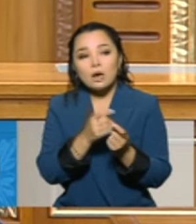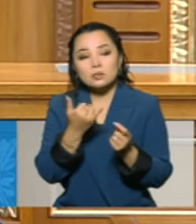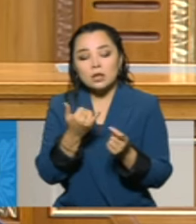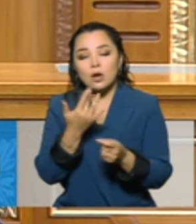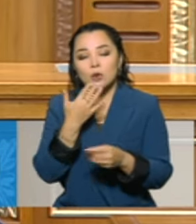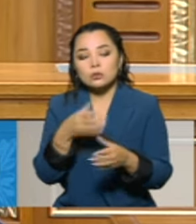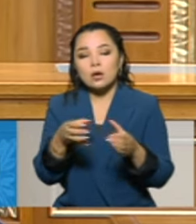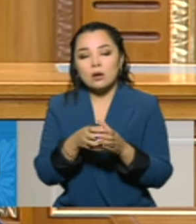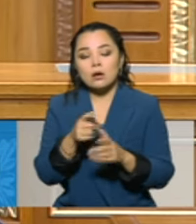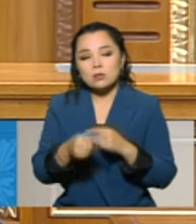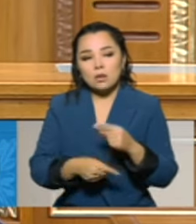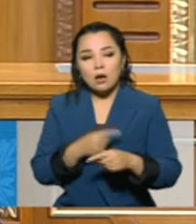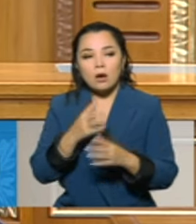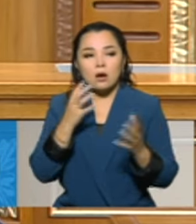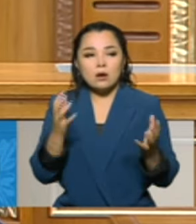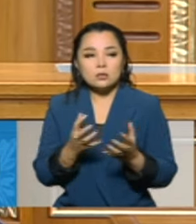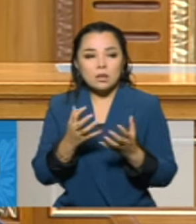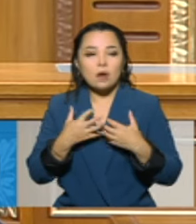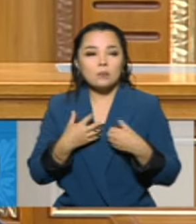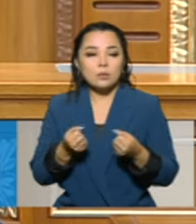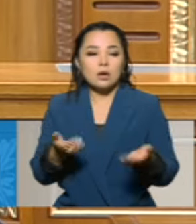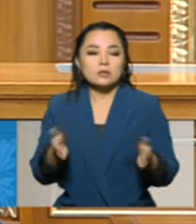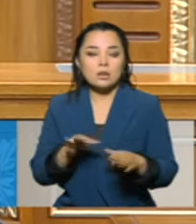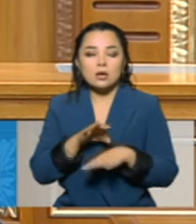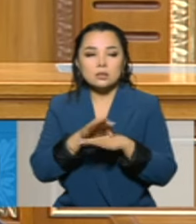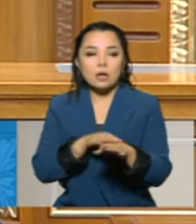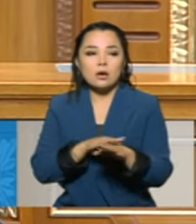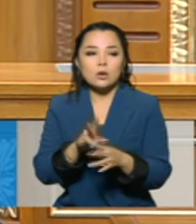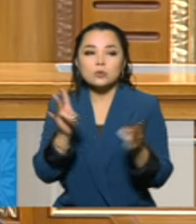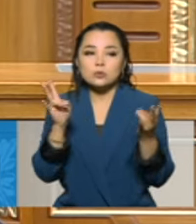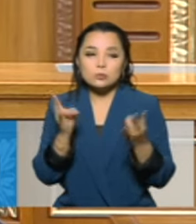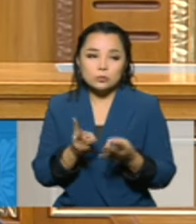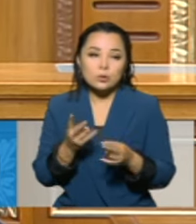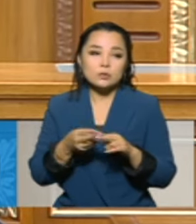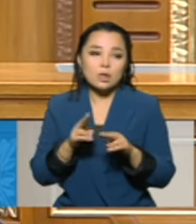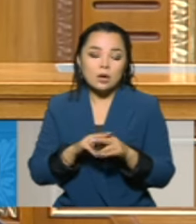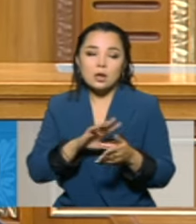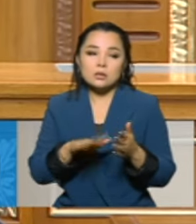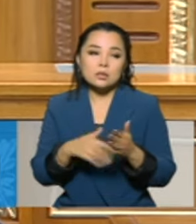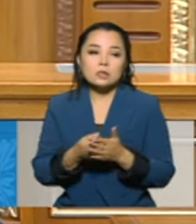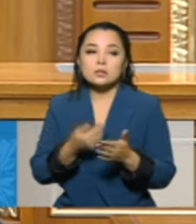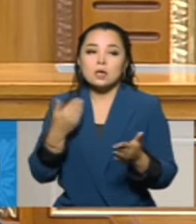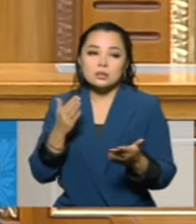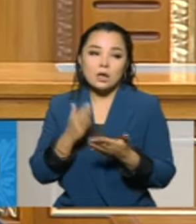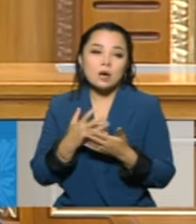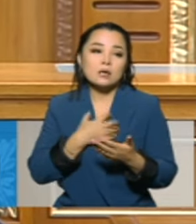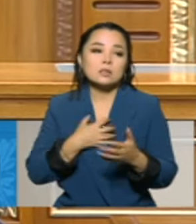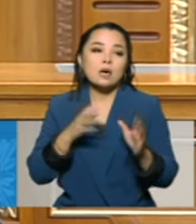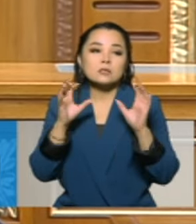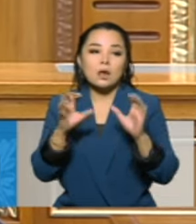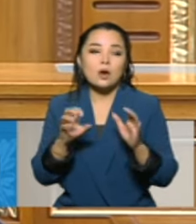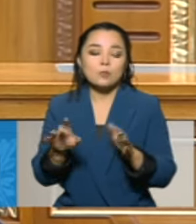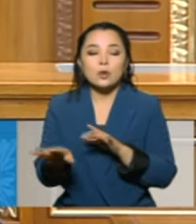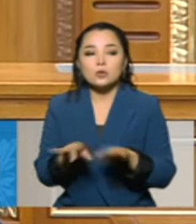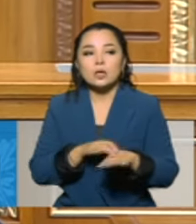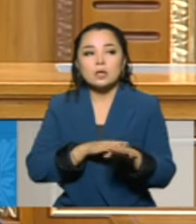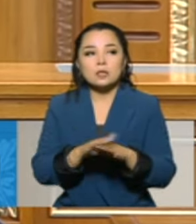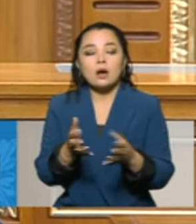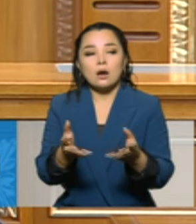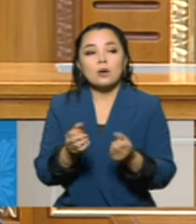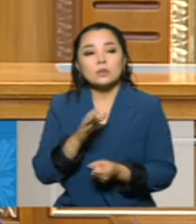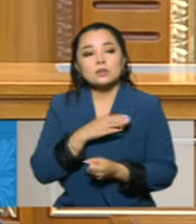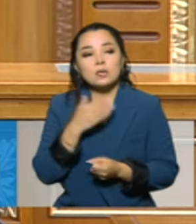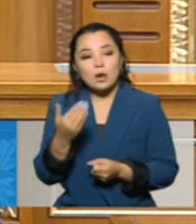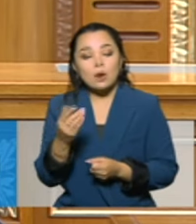қорын аман сақтап қалу мәселесі деген сөз. Біз осыған дейін қажетті заңнамалық шараларды